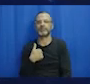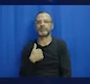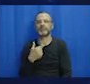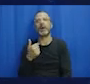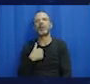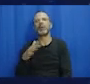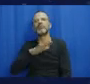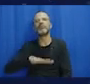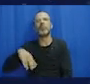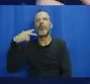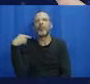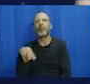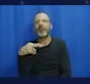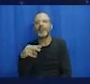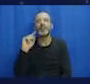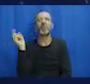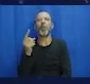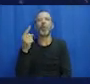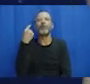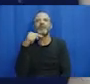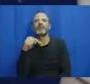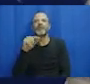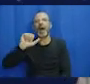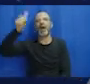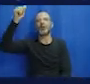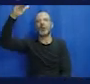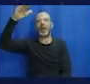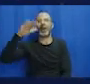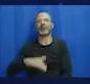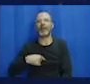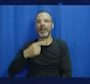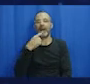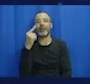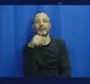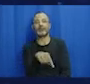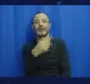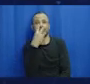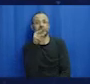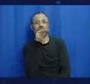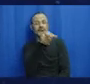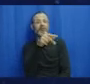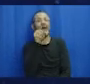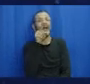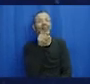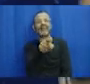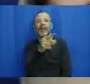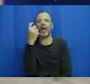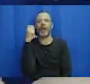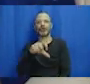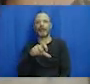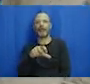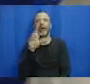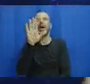احنا مجتمع جبان منخاف اللي بدك اياه، من اكبر راس لاصغر راس، منخاف يكون المجرم انت مجرم، يطلع بعينيه بقول له انت سفاحين وكذا. حتى